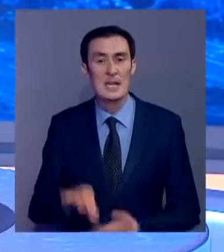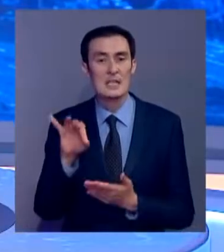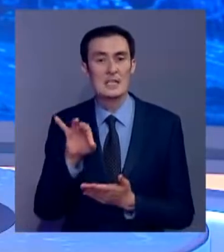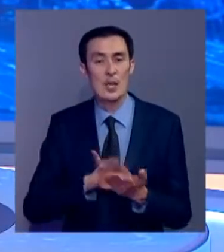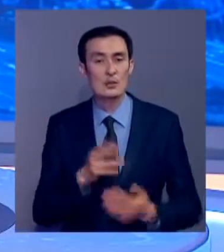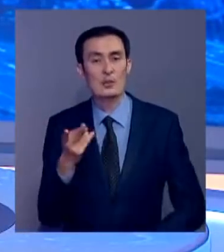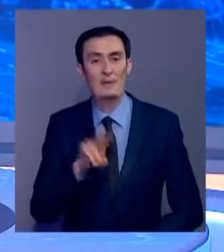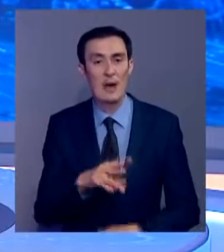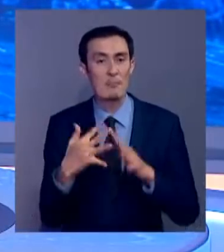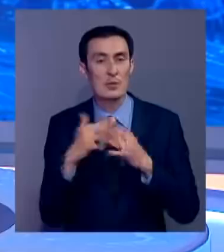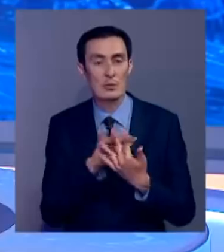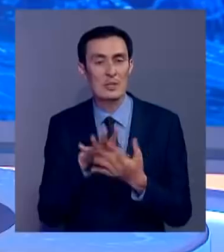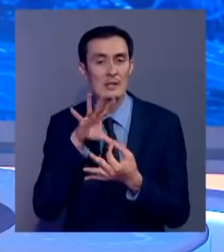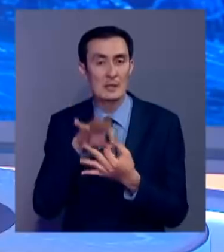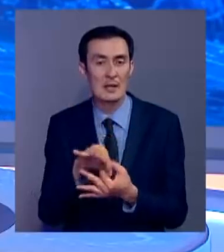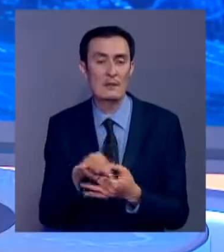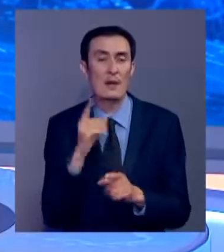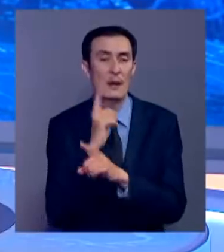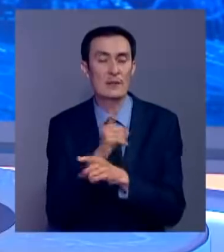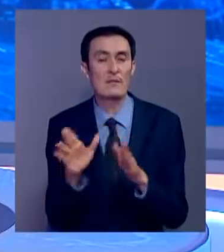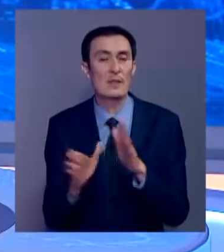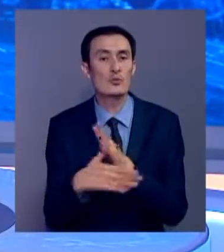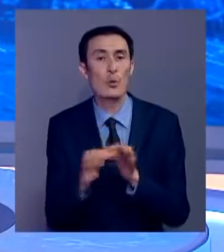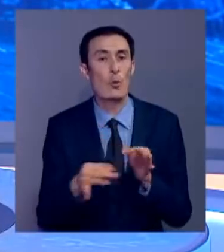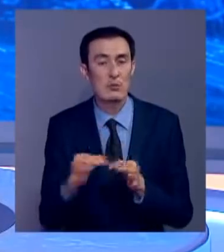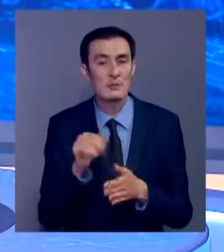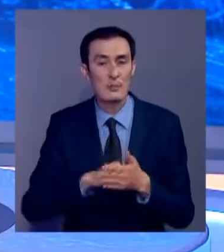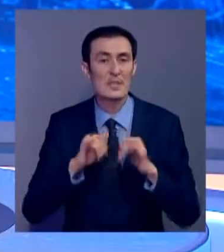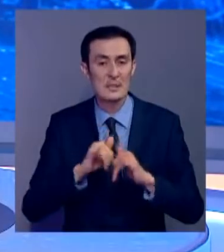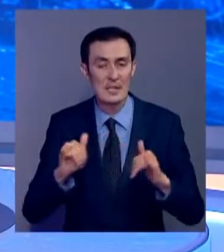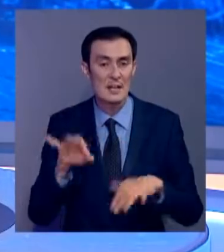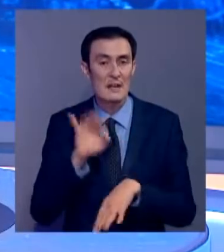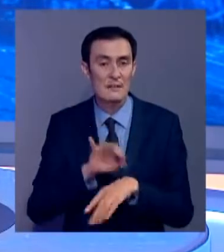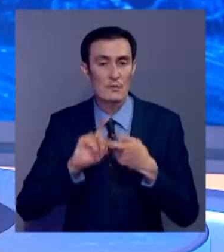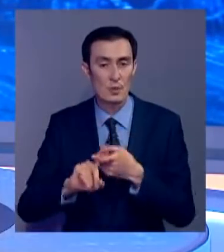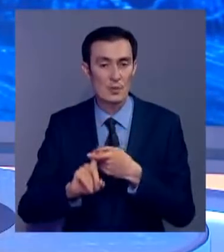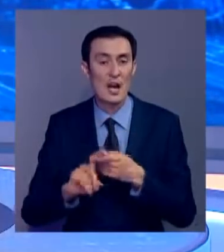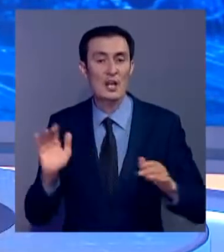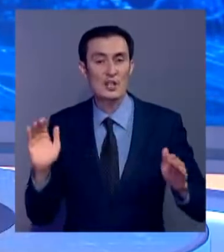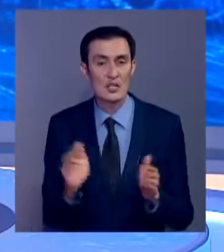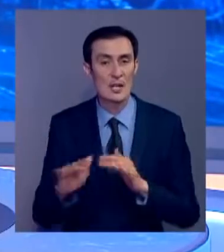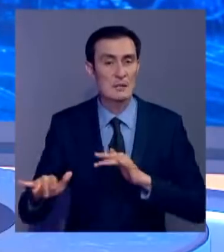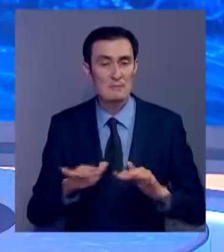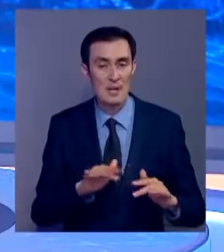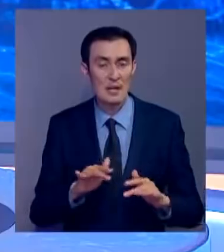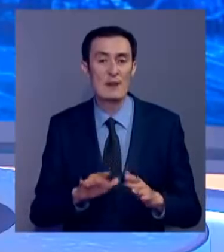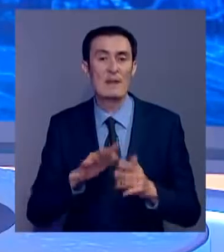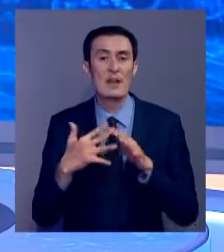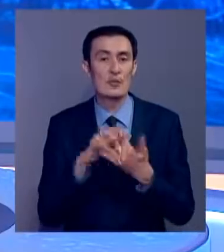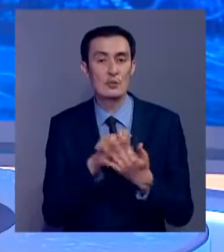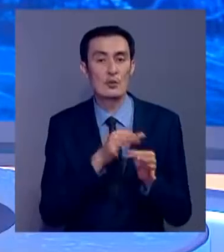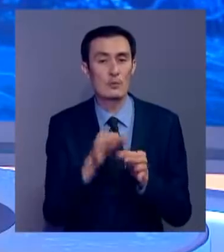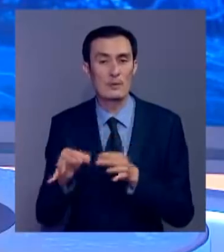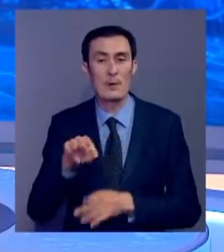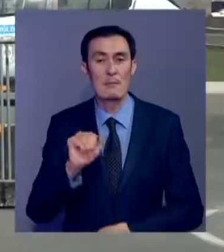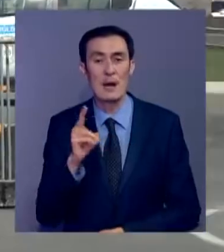Сразу два поселка закрыли на карантин в Атырауской области. Из-за распространения COVID-19 ограничительные меры ввели в населенных